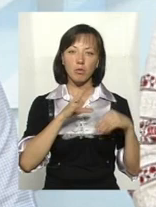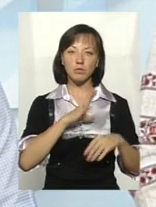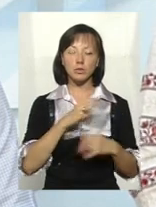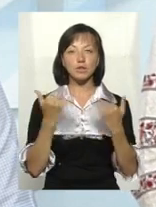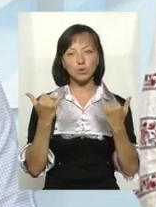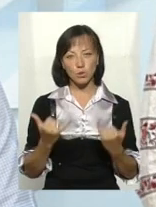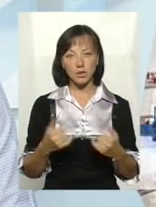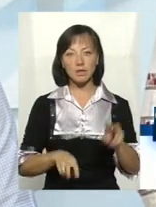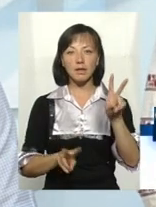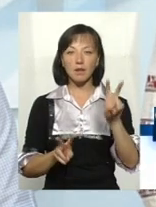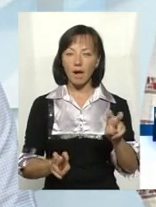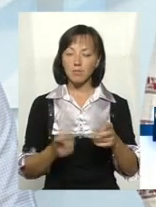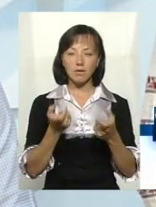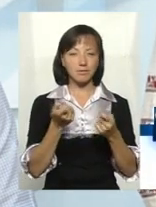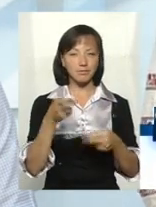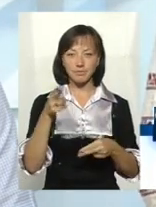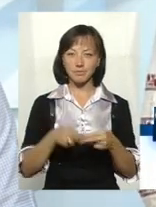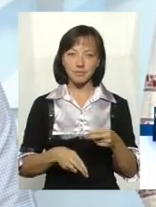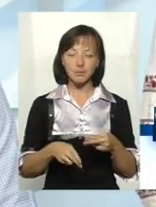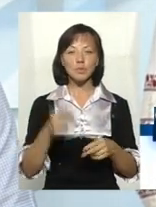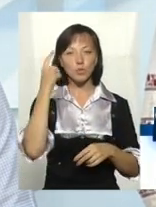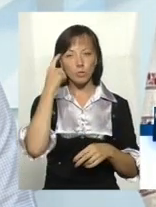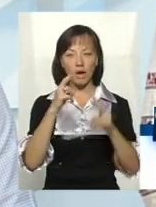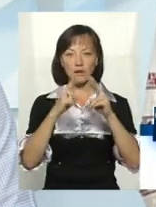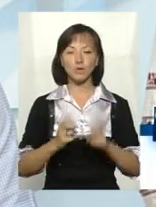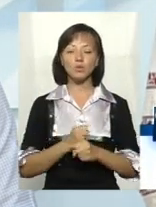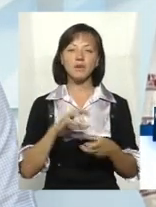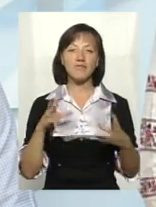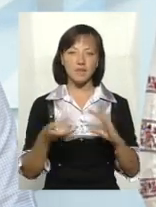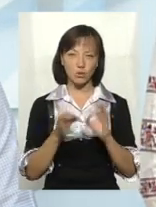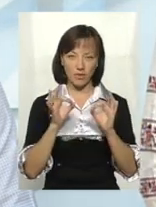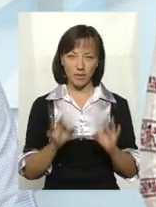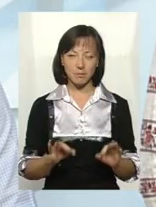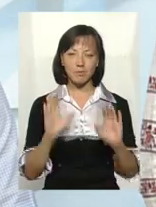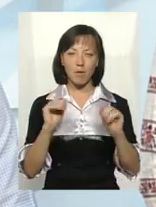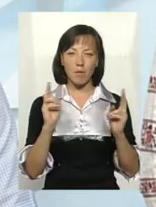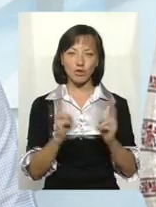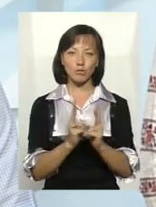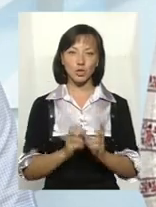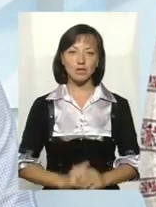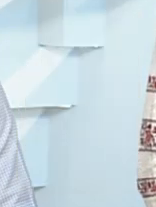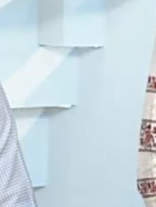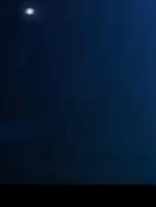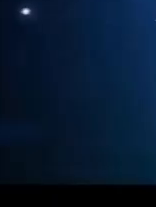На сьогодні тема майже вичерпана. Думайте, аналізуйте, робіть правильні висновки. Побачимось.